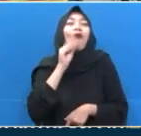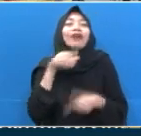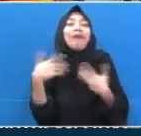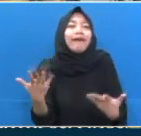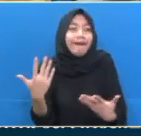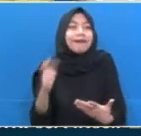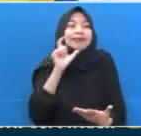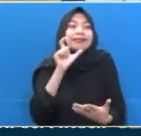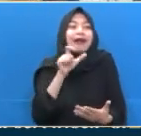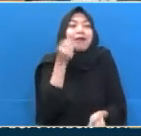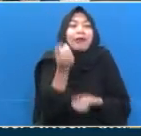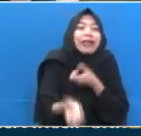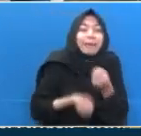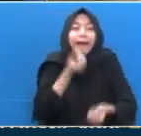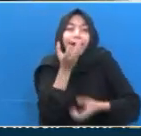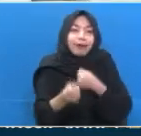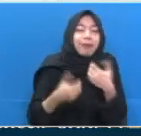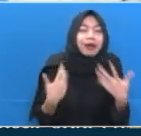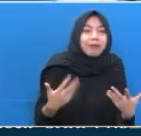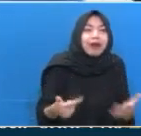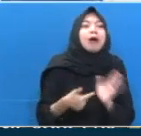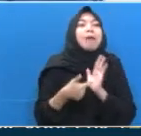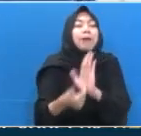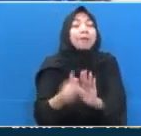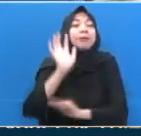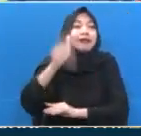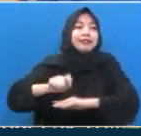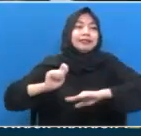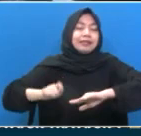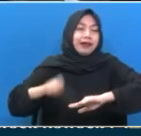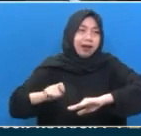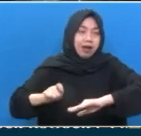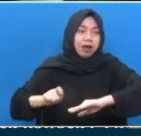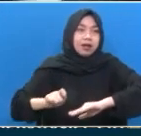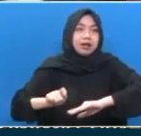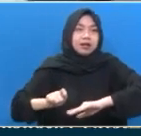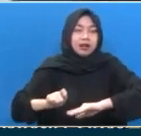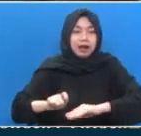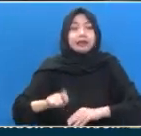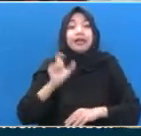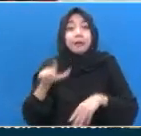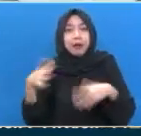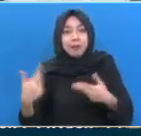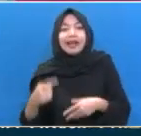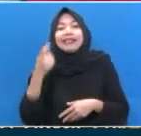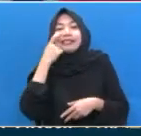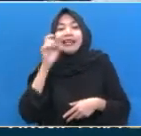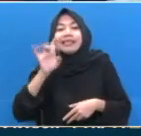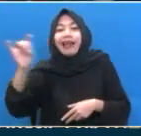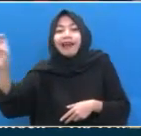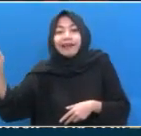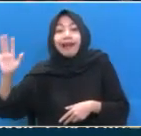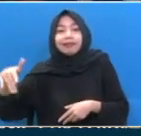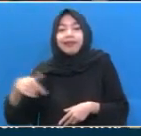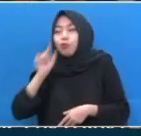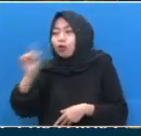mengenai Ali yang akan kita hadirkan dan juga mengenai saksi-saksi yang meringankan kan tapi belum saya bisa sampaikan